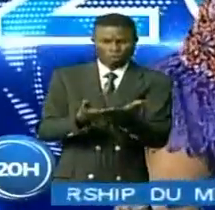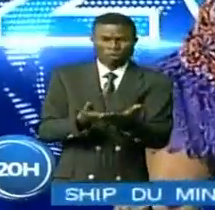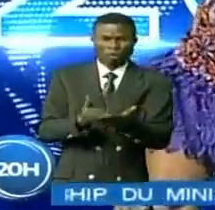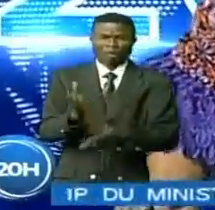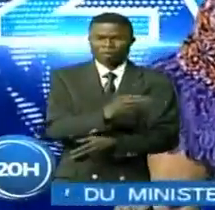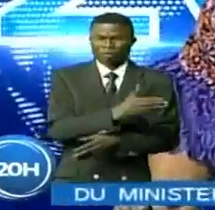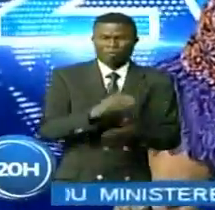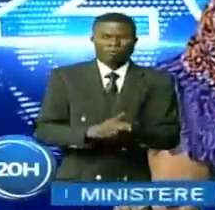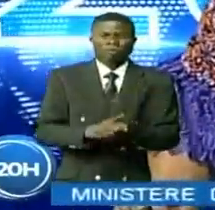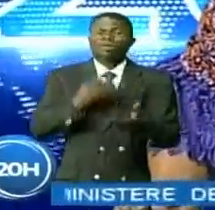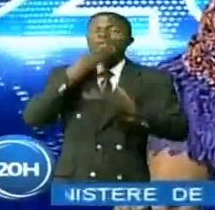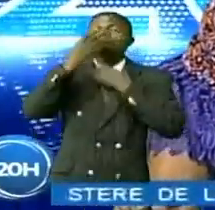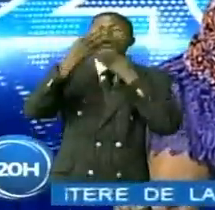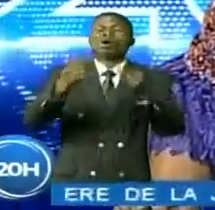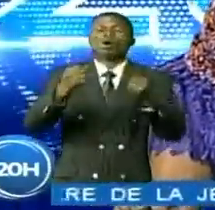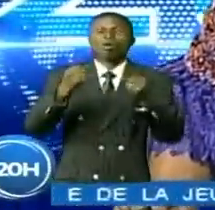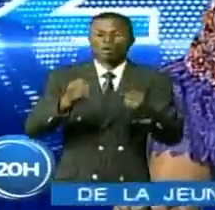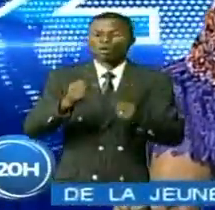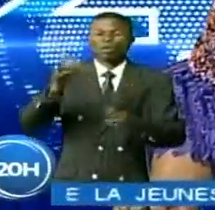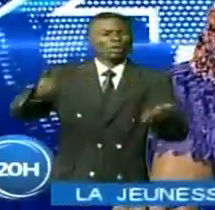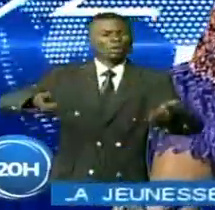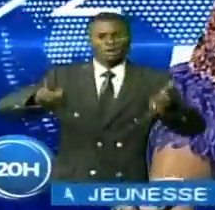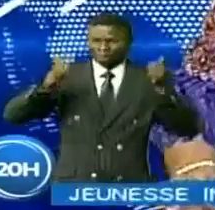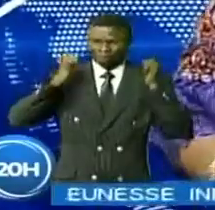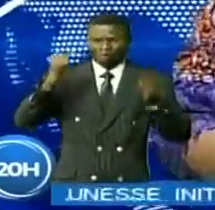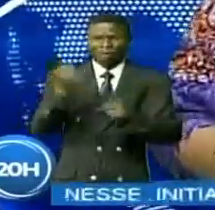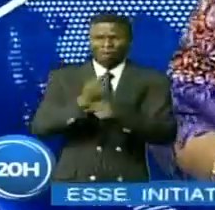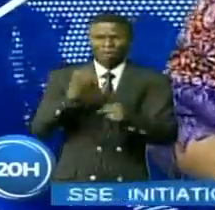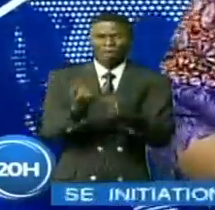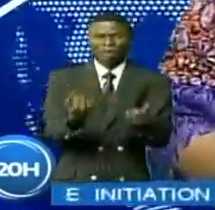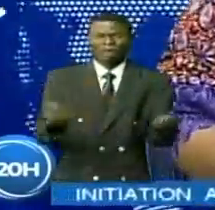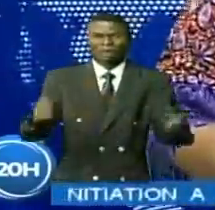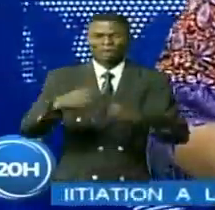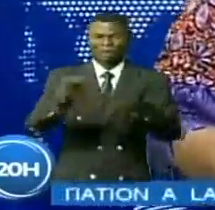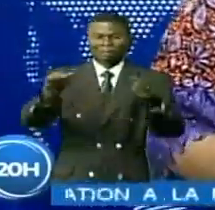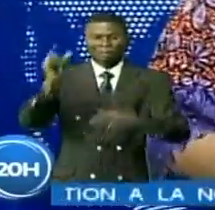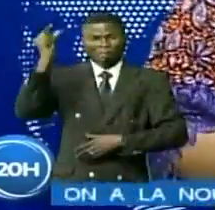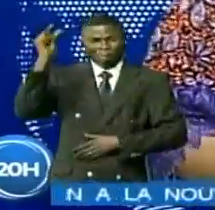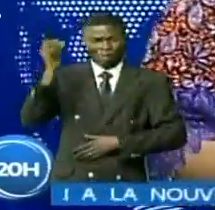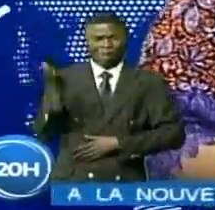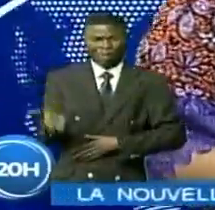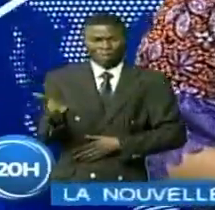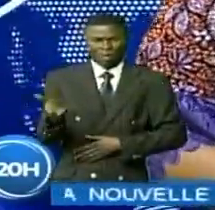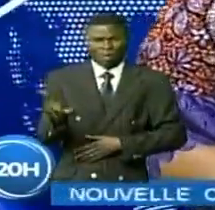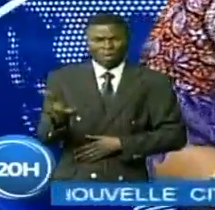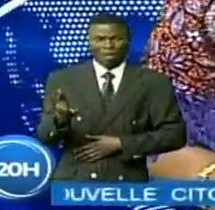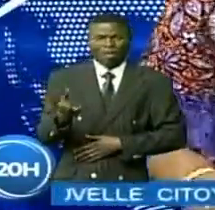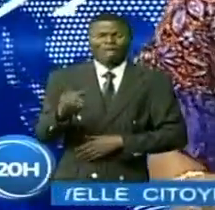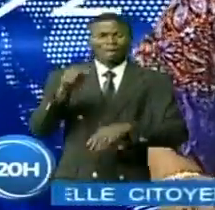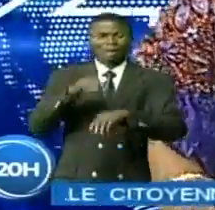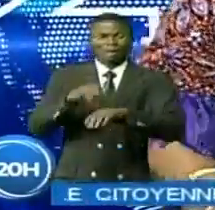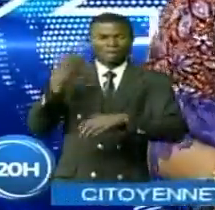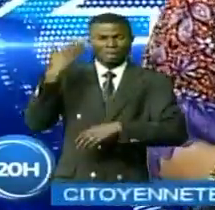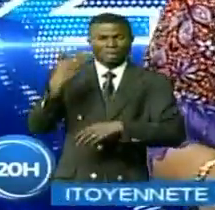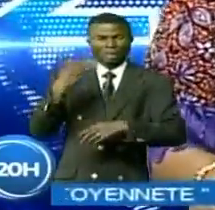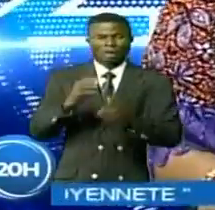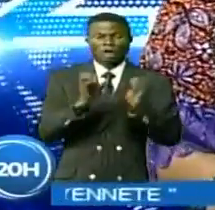voix continuent à s'élever pour dire non au travail des enfants dans des sites miniers. La dernière en date, c'est celle d'une